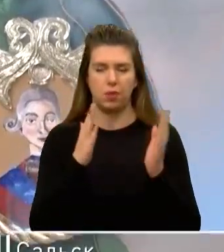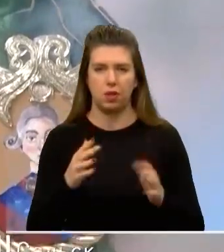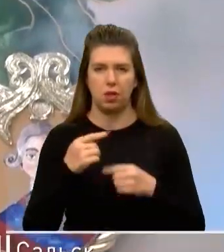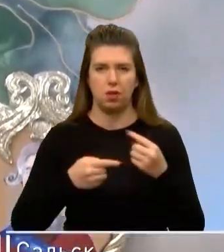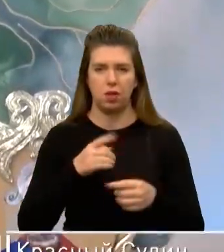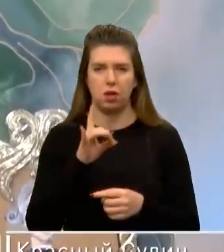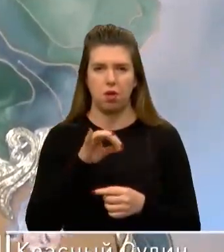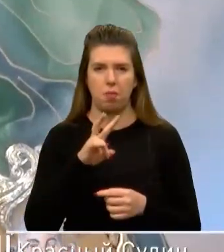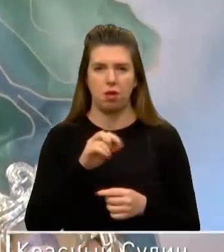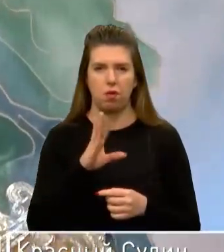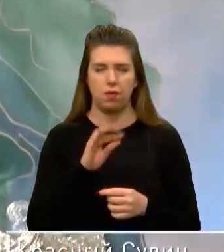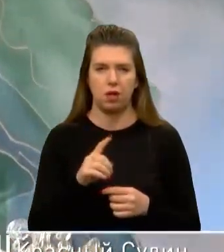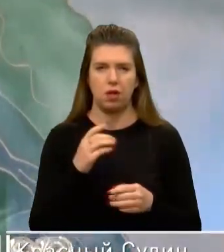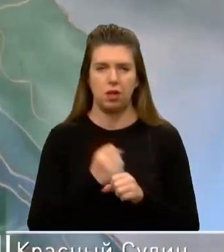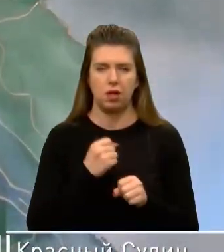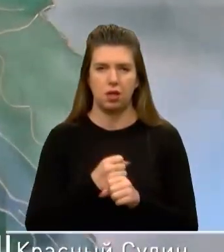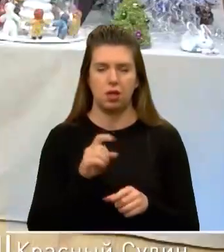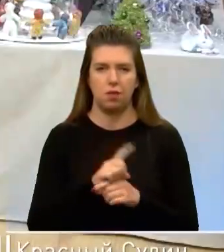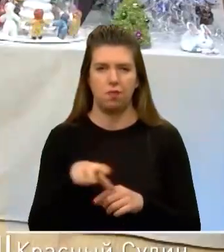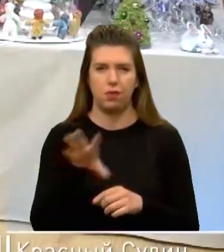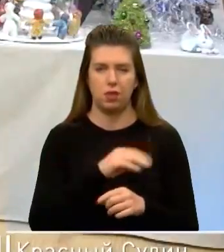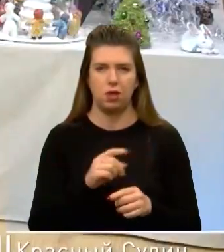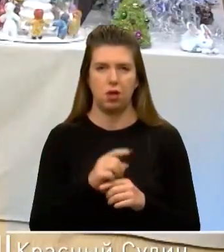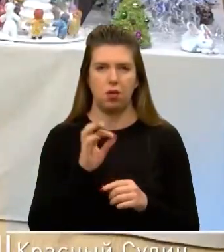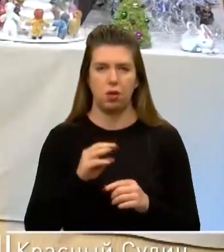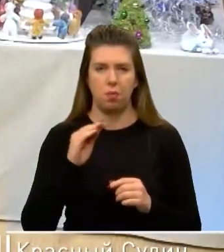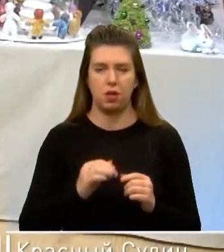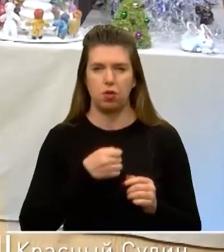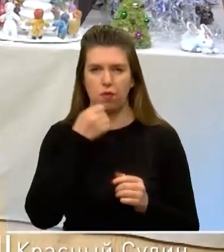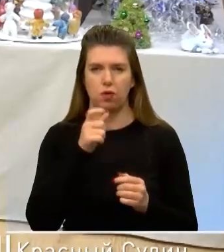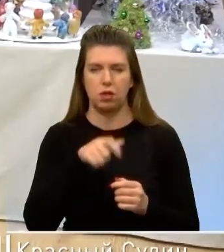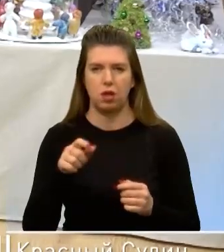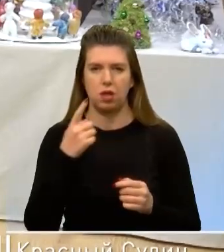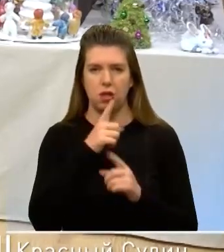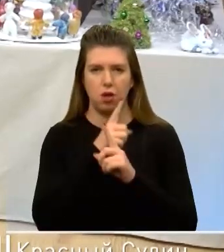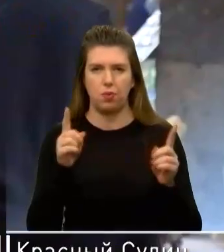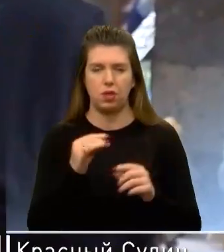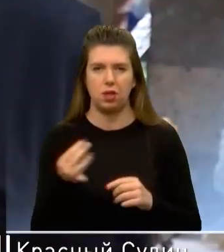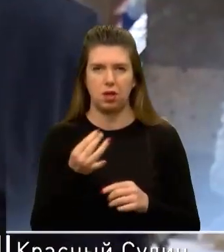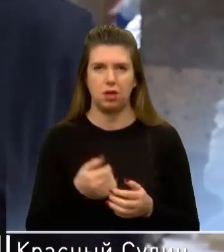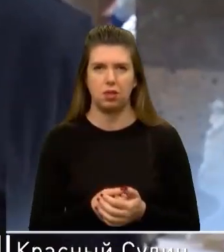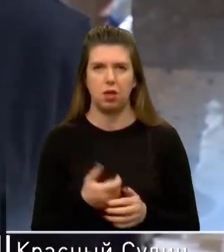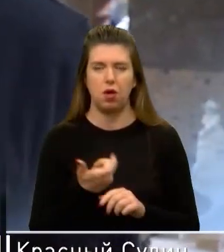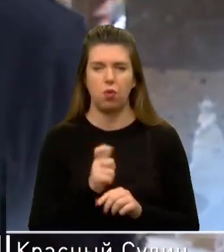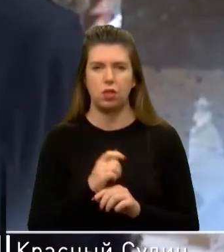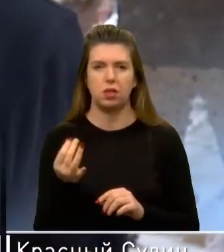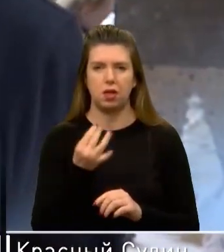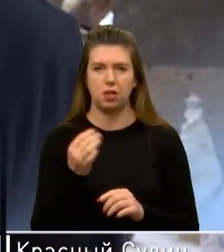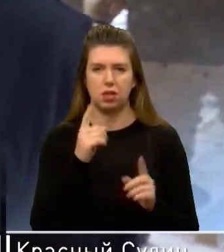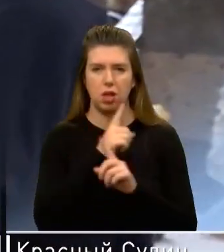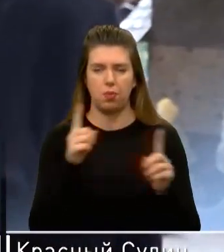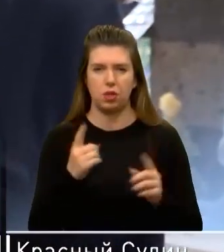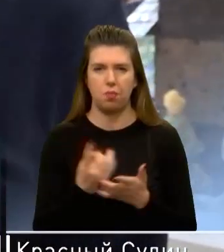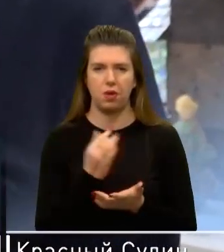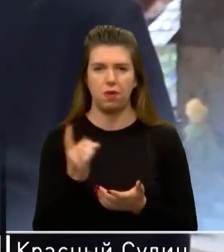династии Романовых а делали их без преувеличения от мала до велика оригинально и интересно очень интересное и необычное